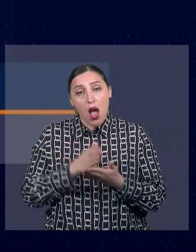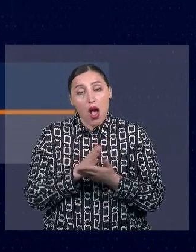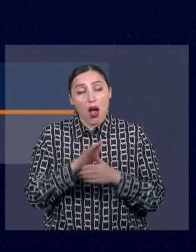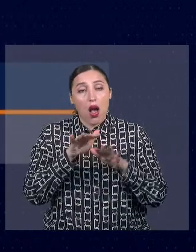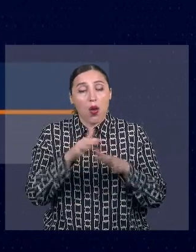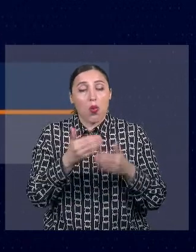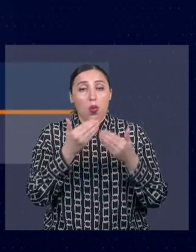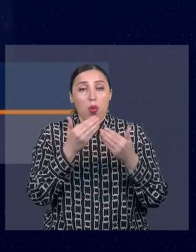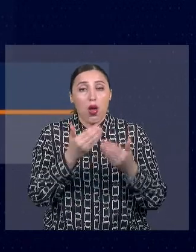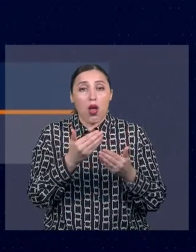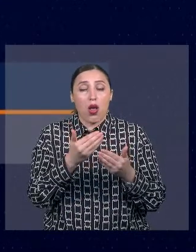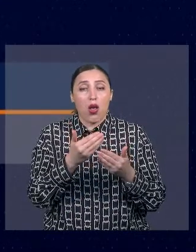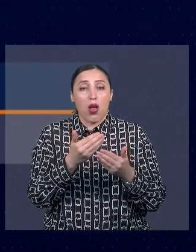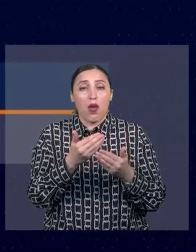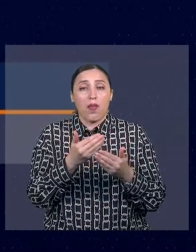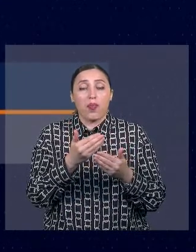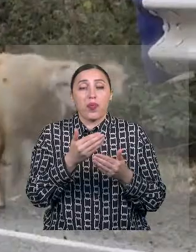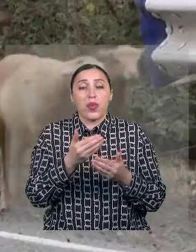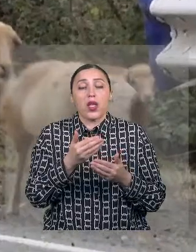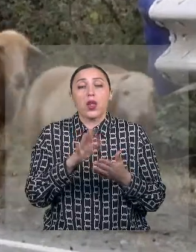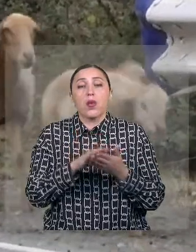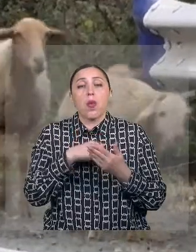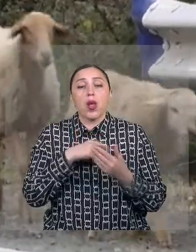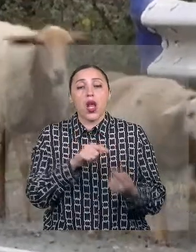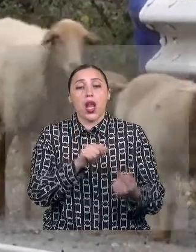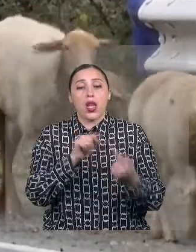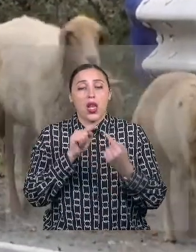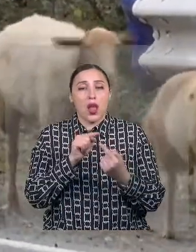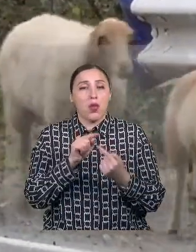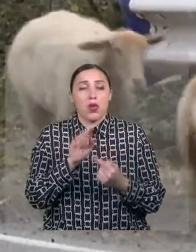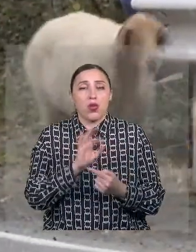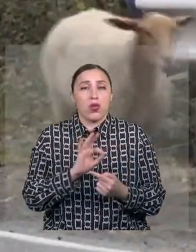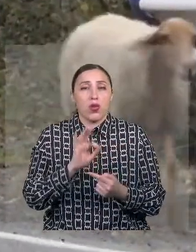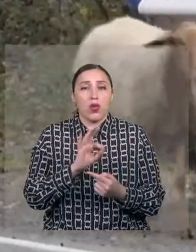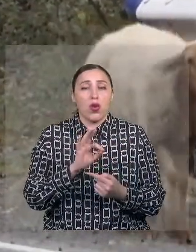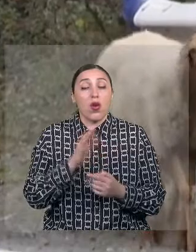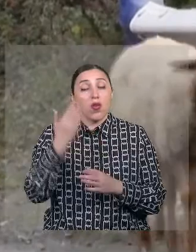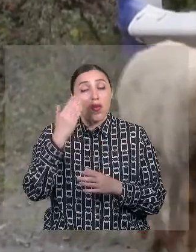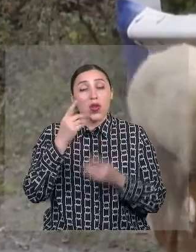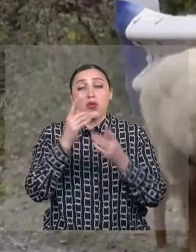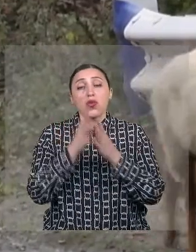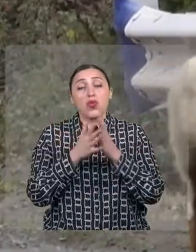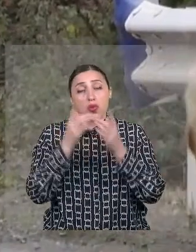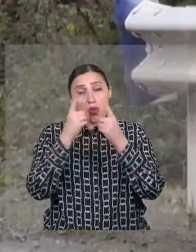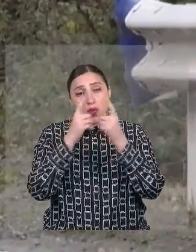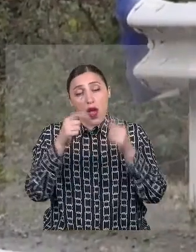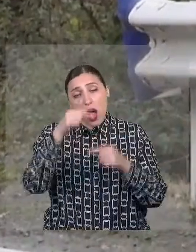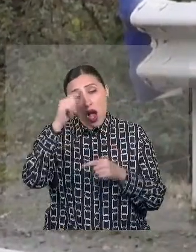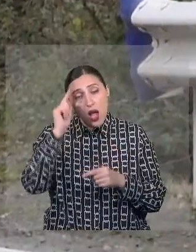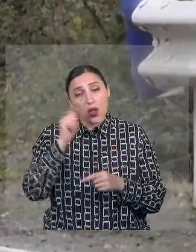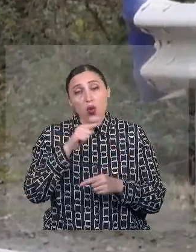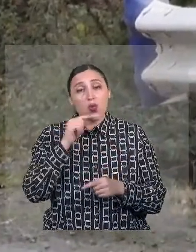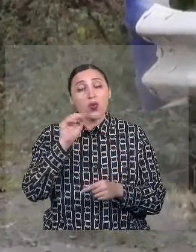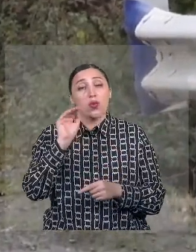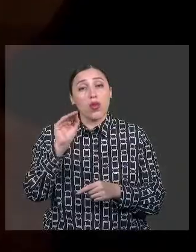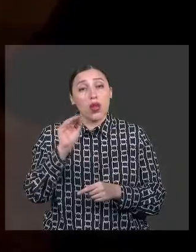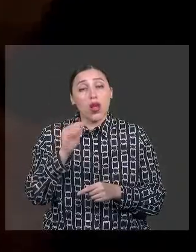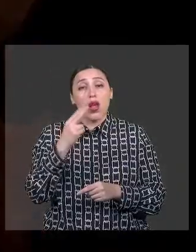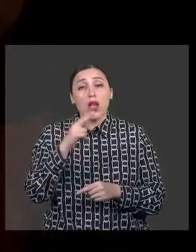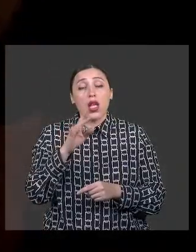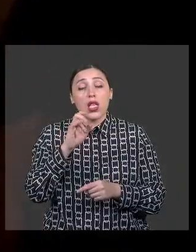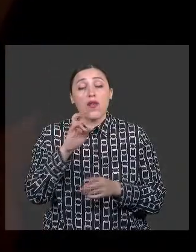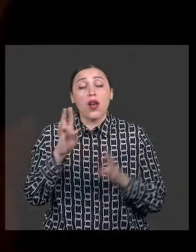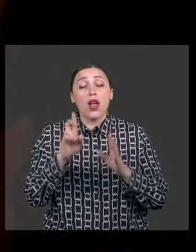քաղաքականությունն է մեր ընդհանուր ինքնության դեմ։ Ավելի վաղ տեղեկատվություն էր շրջանառվում, թե Ադրբեջանը դիմել է ռուսական կողմին դադիվանքի